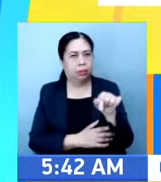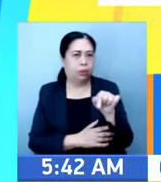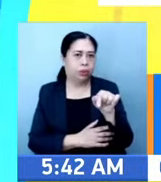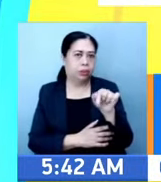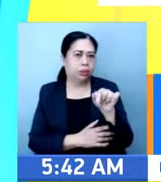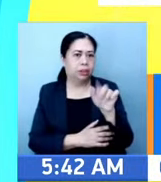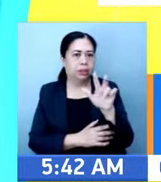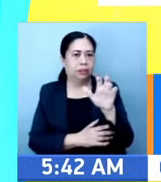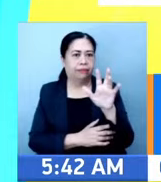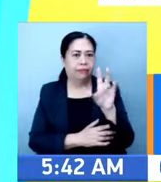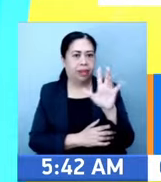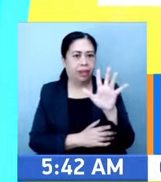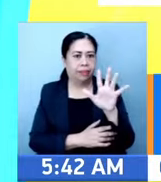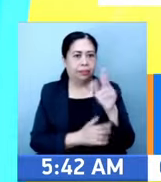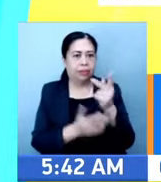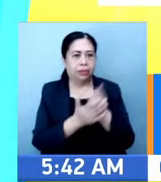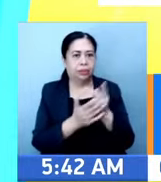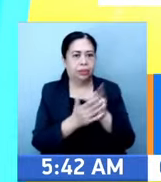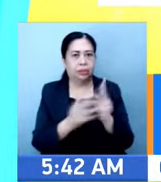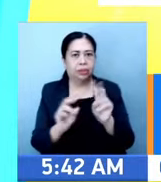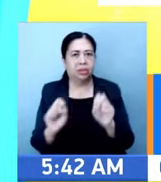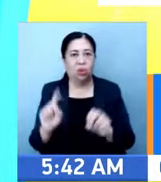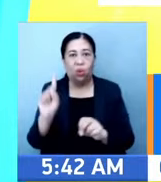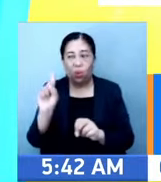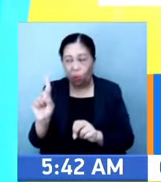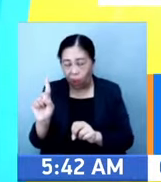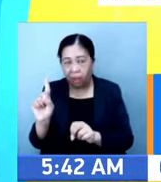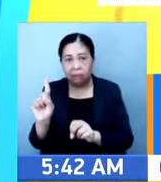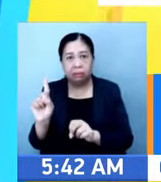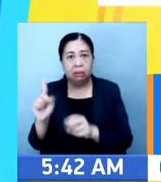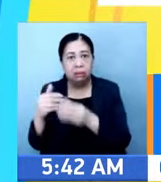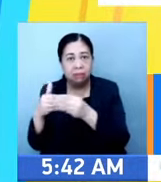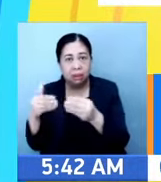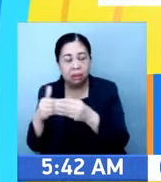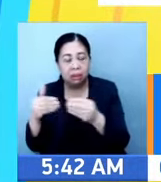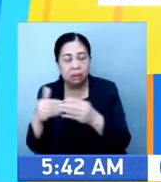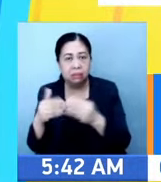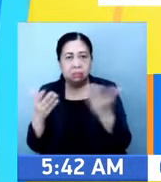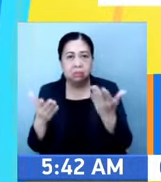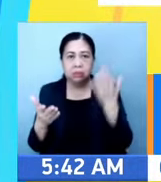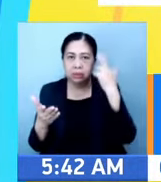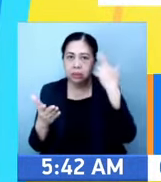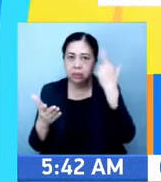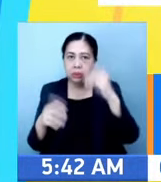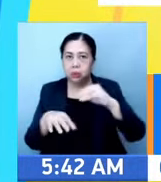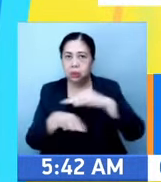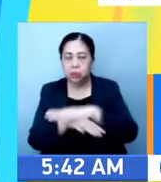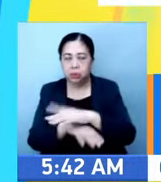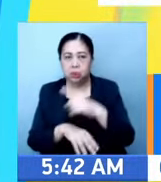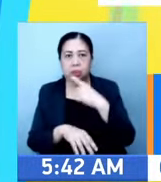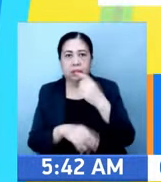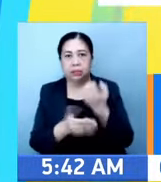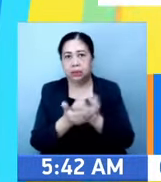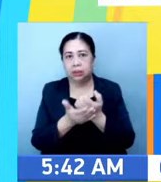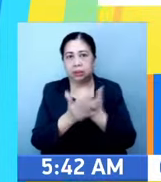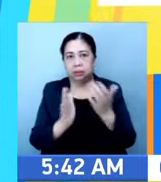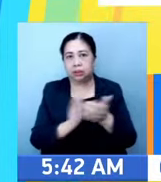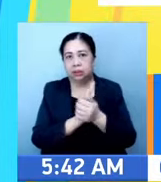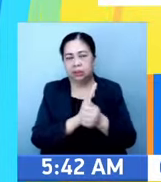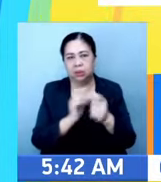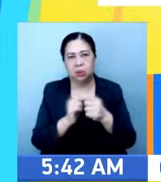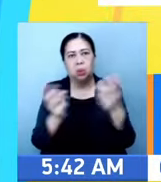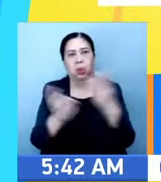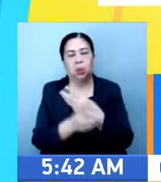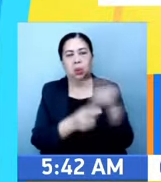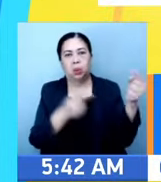57.375 pesos kontra sa isang dolyar. Isa sa mga posibleng nakaapekto ay sa isang ekonomista ang lumalalang tensyon sa Middle